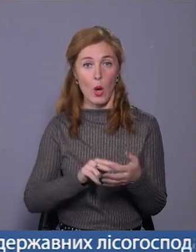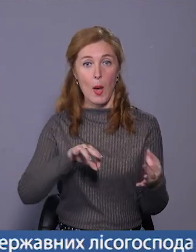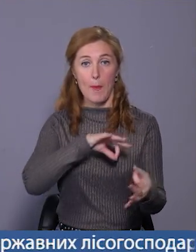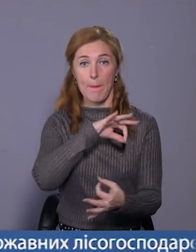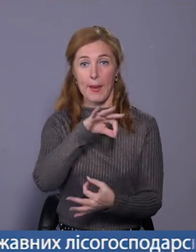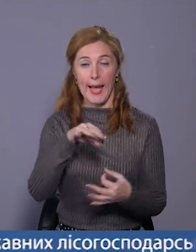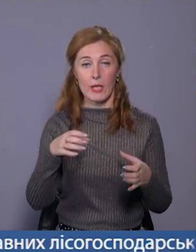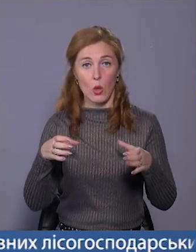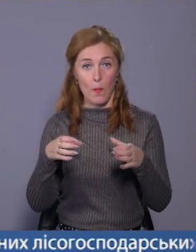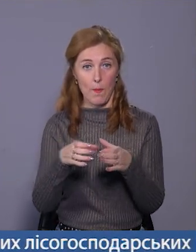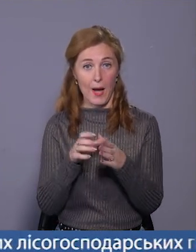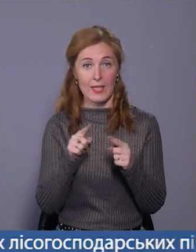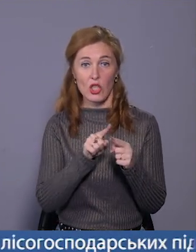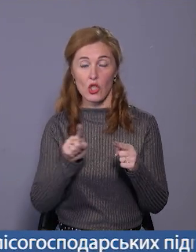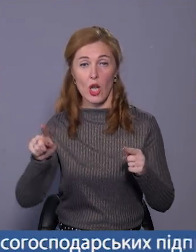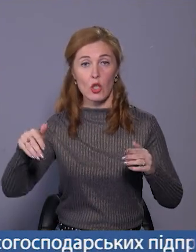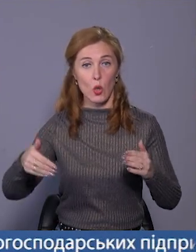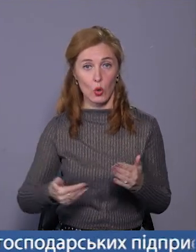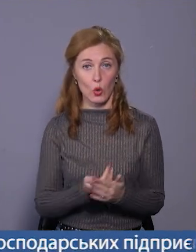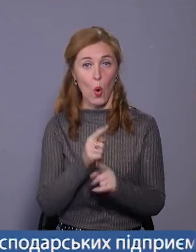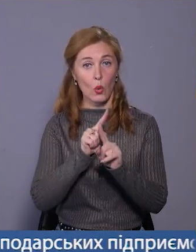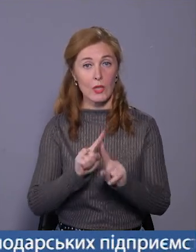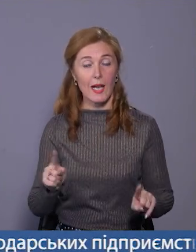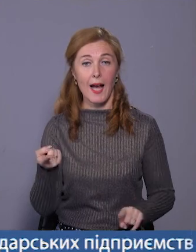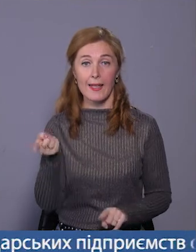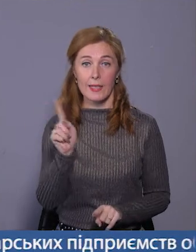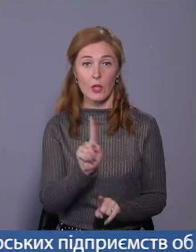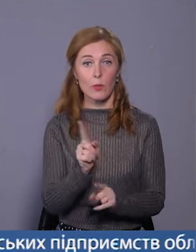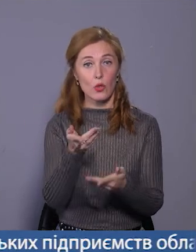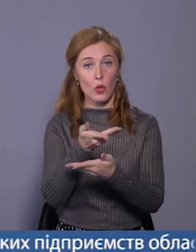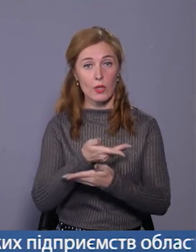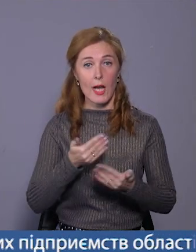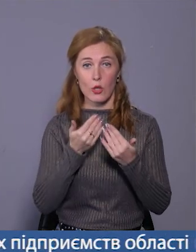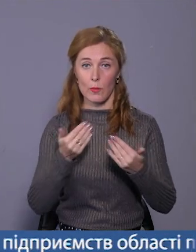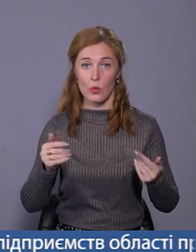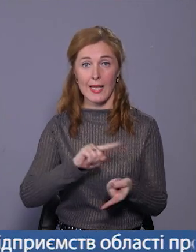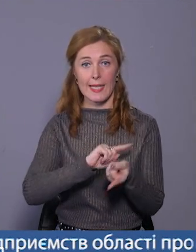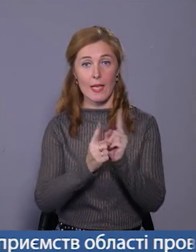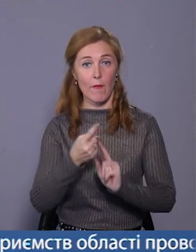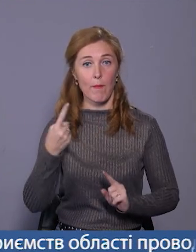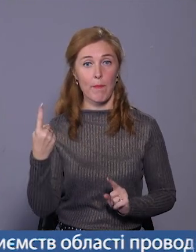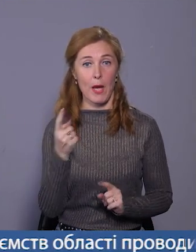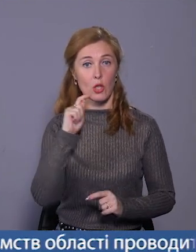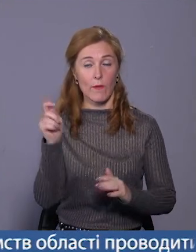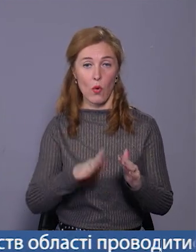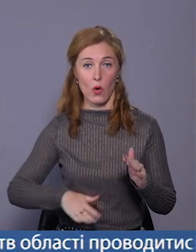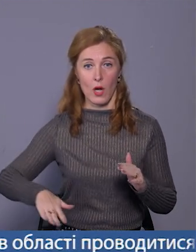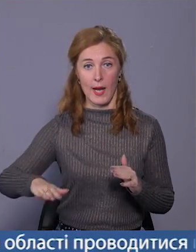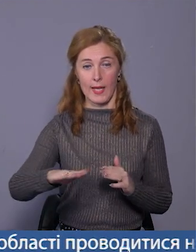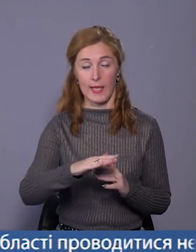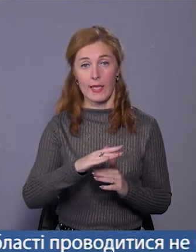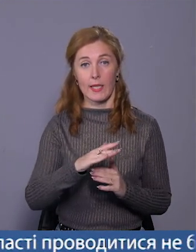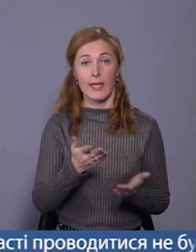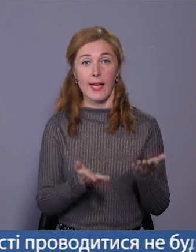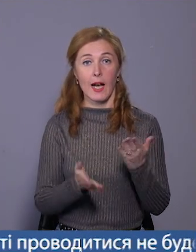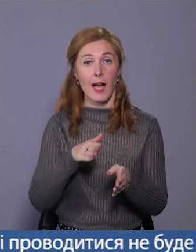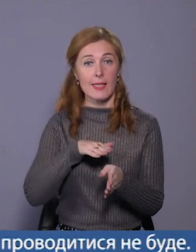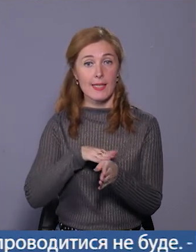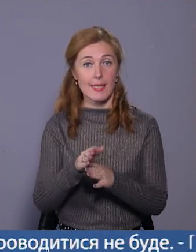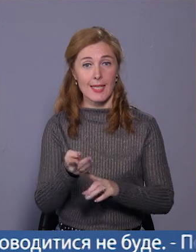«Ребрендингова кампанія «Час оновлення» унікальний тим, що наш музей став першою в Україні комунальною культурною інституцією, яка